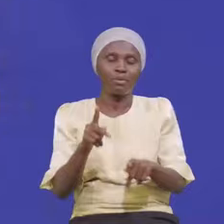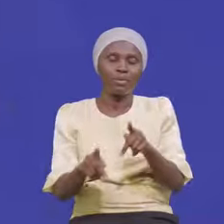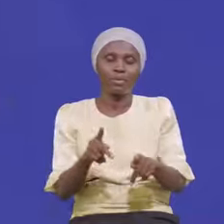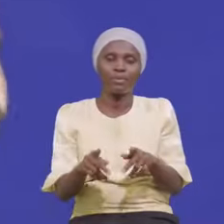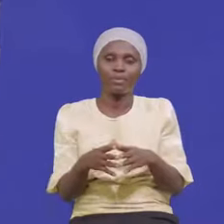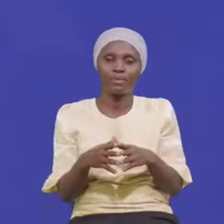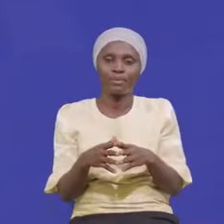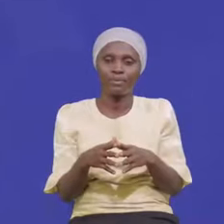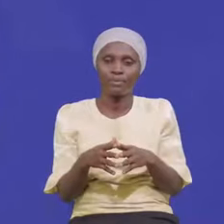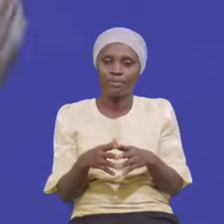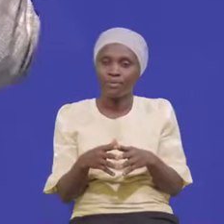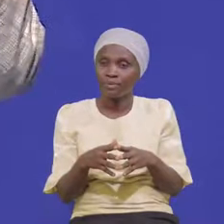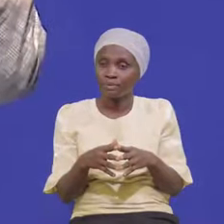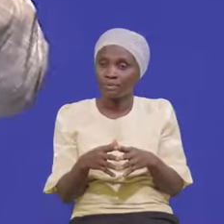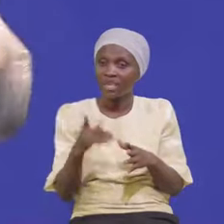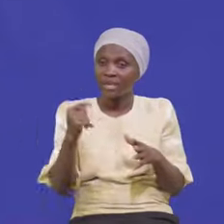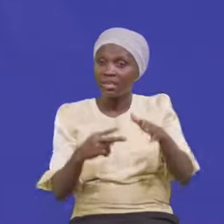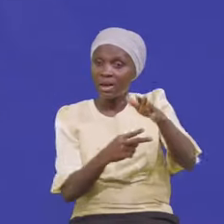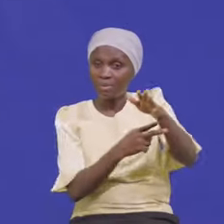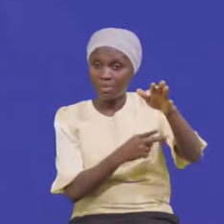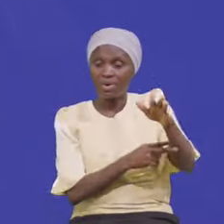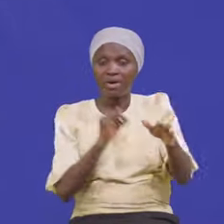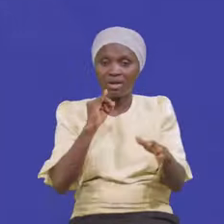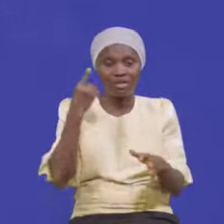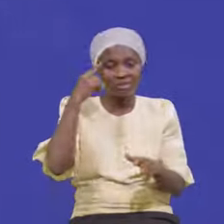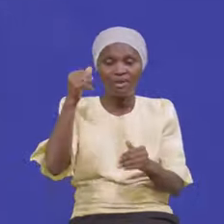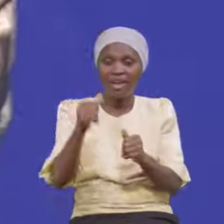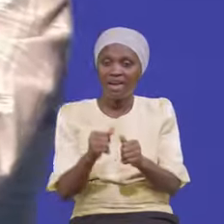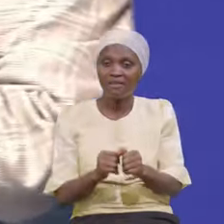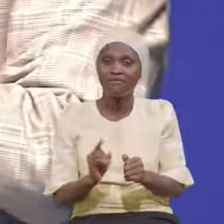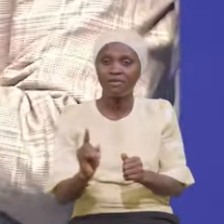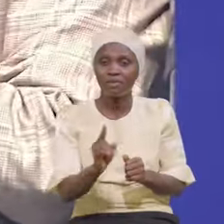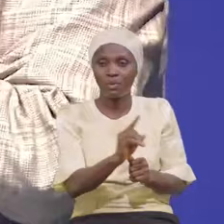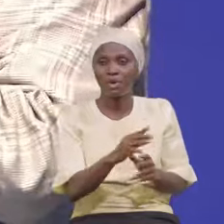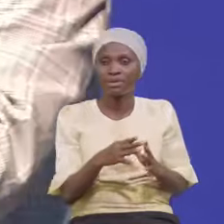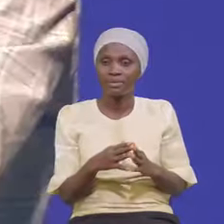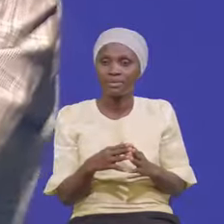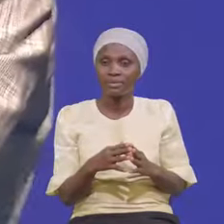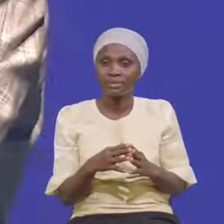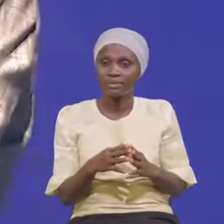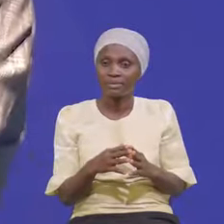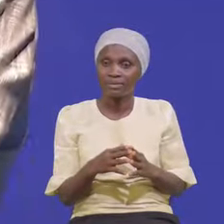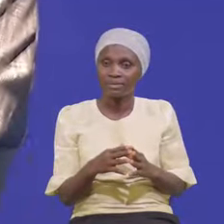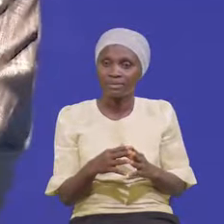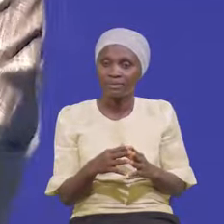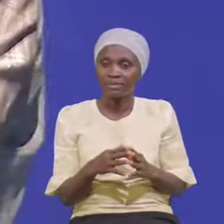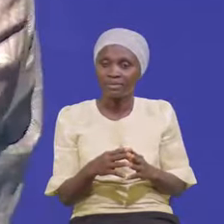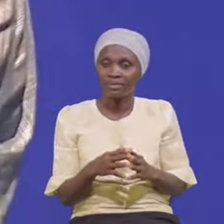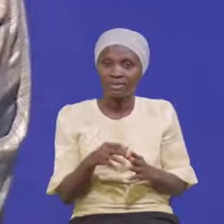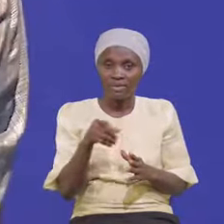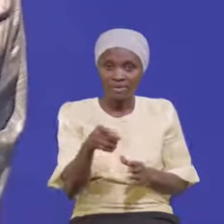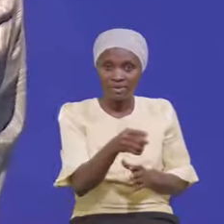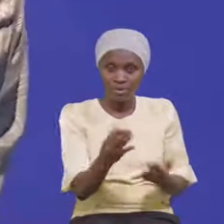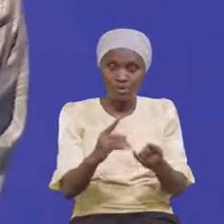గుంపు జనానికి మాత్రమే కాదు. The bridge is for everyone. వారది అందరికీ ఉపయోగమే. You want to cross over. మీరు